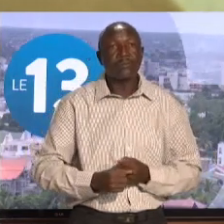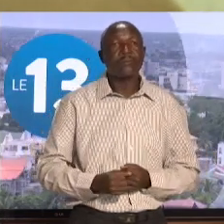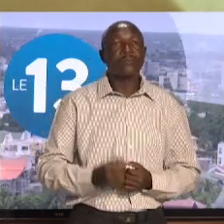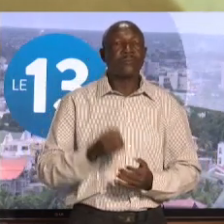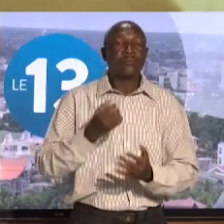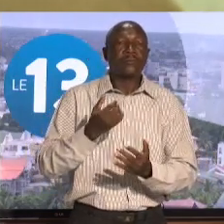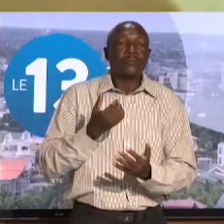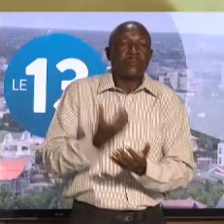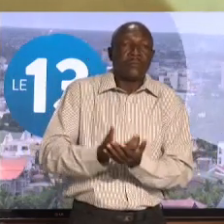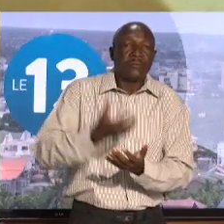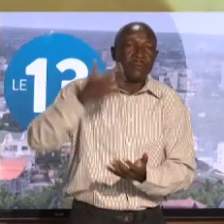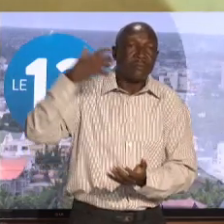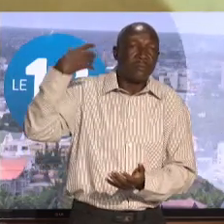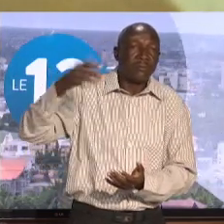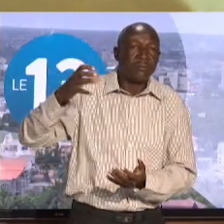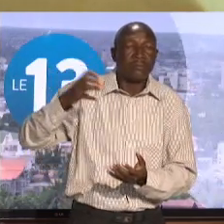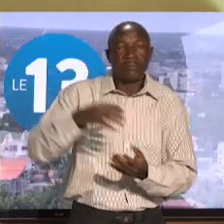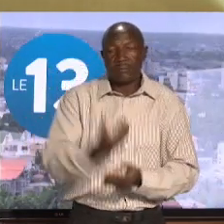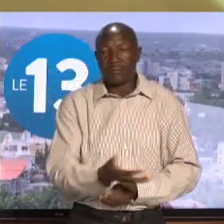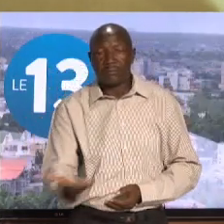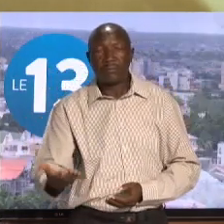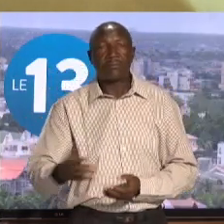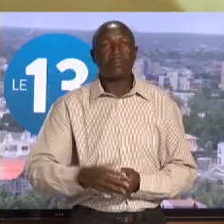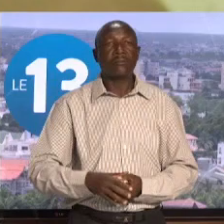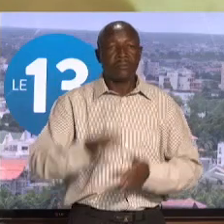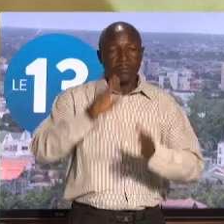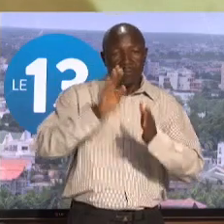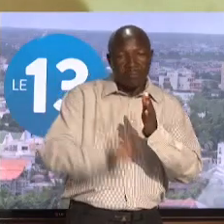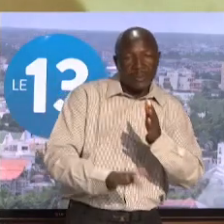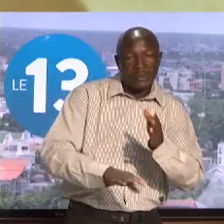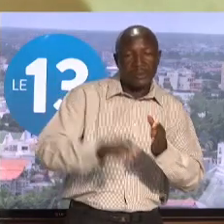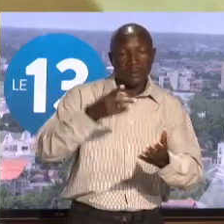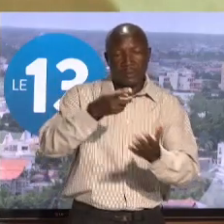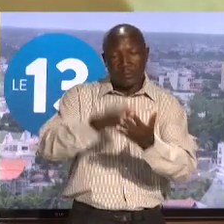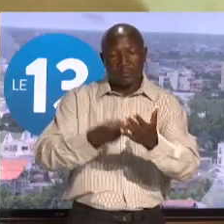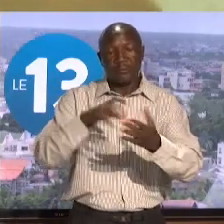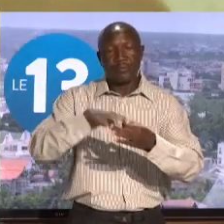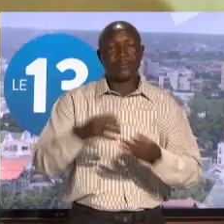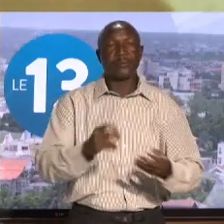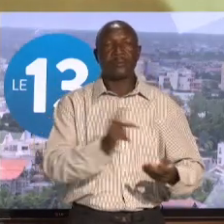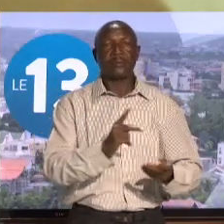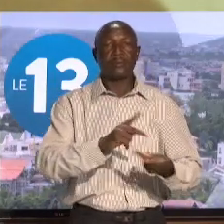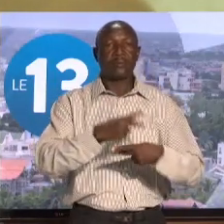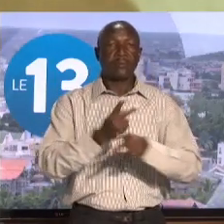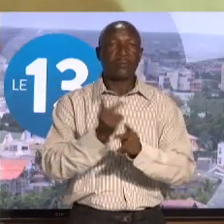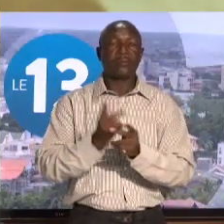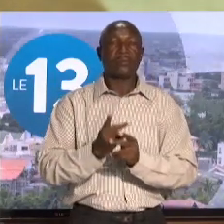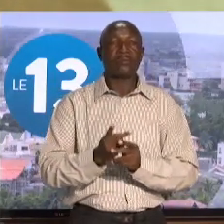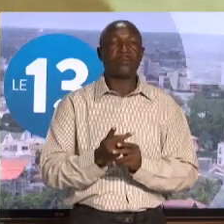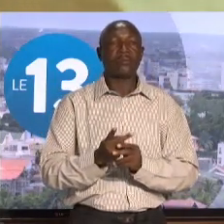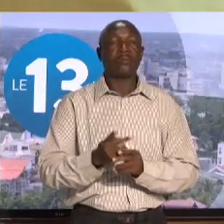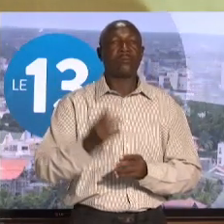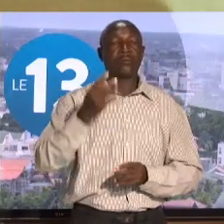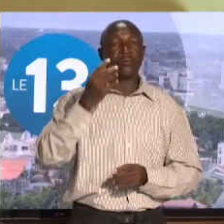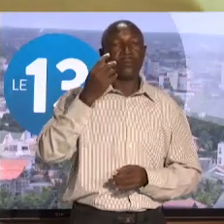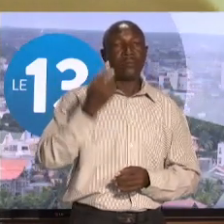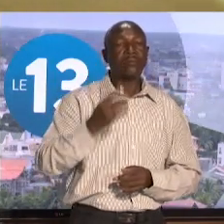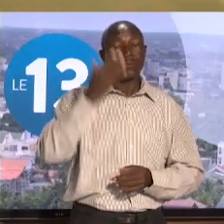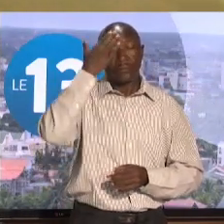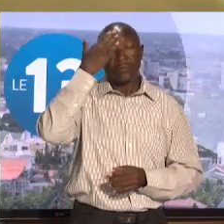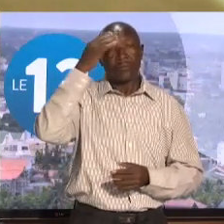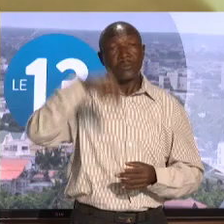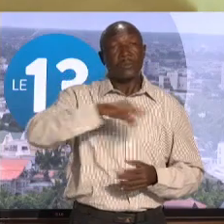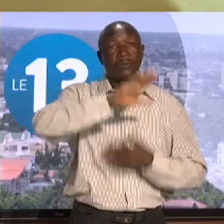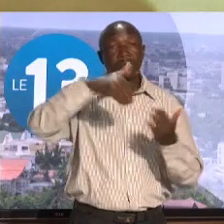qu'il faut réduire significativement les prix des produits de première nécessité est posée. Parce que nous estimons que si toute la population burkinabé